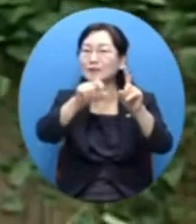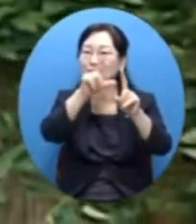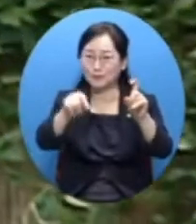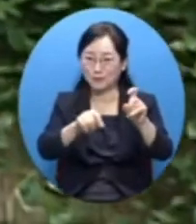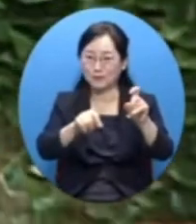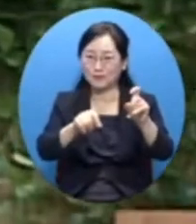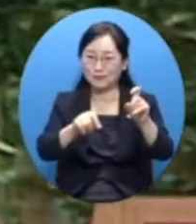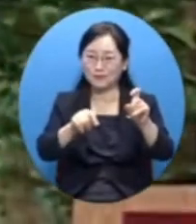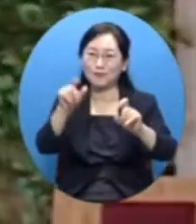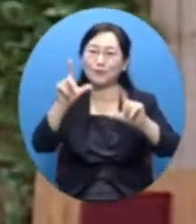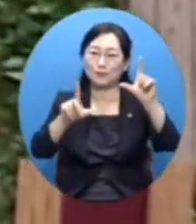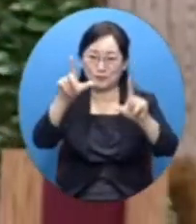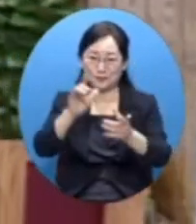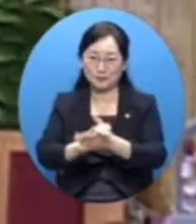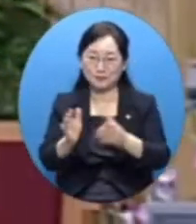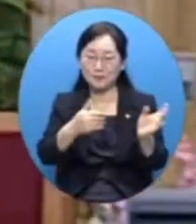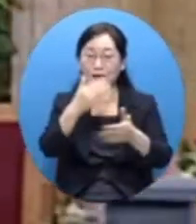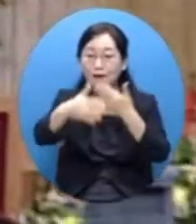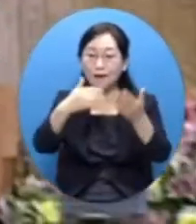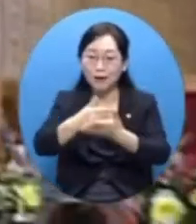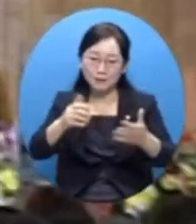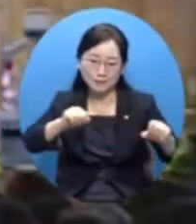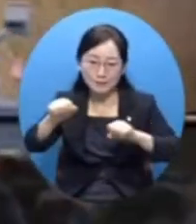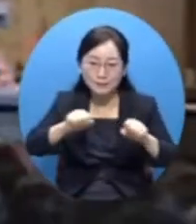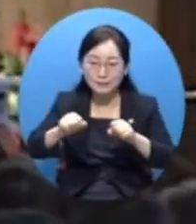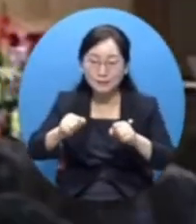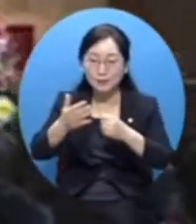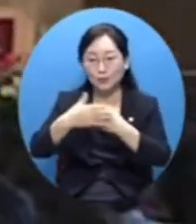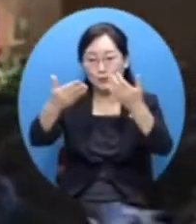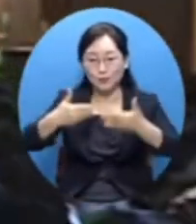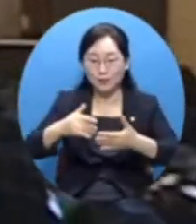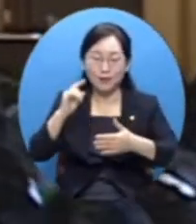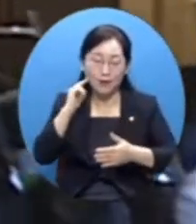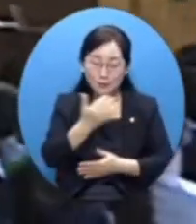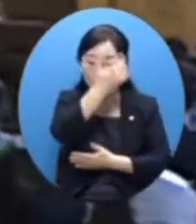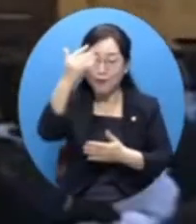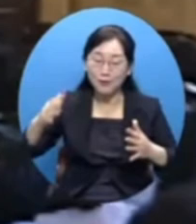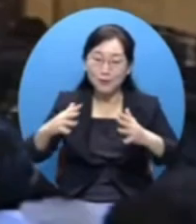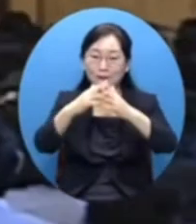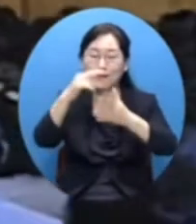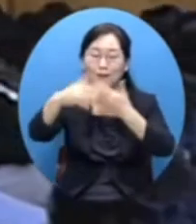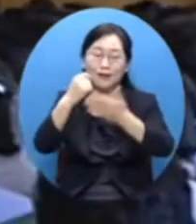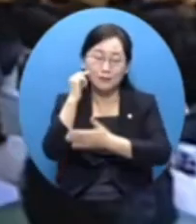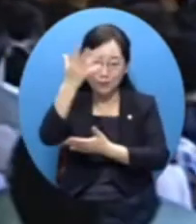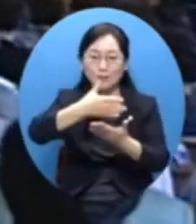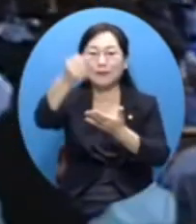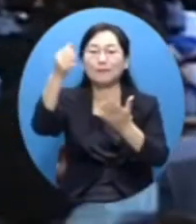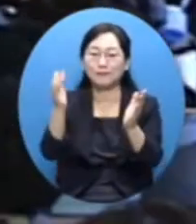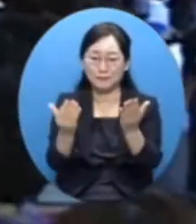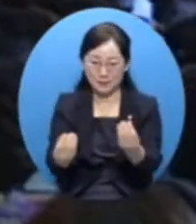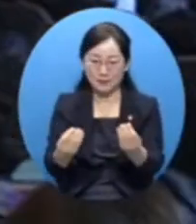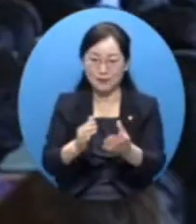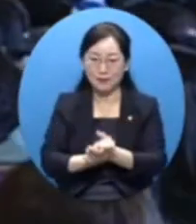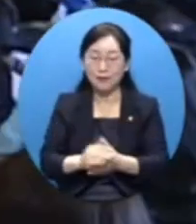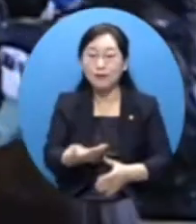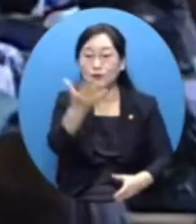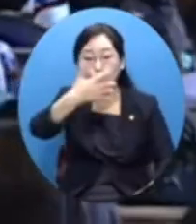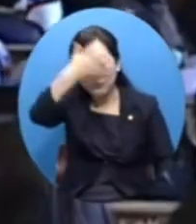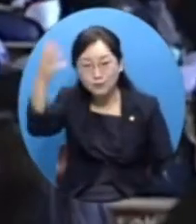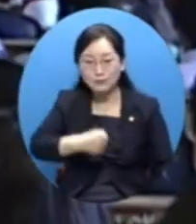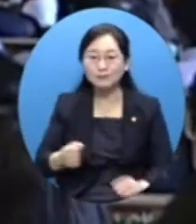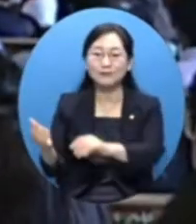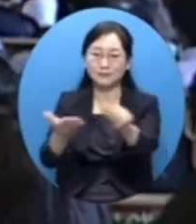11월인데 하나님이 일을 하셔서 아름다운 교회가 지지고 하나님이 영광을 받으셨습니다 여러분 꿈을 꾸시기